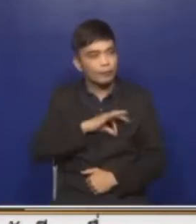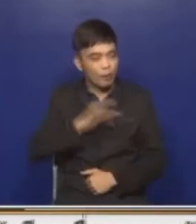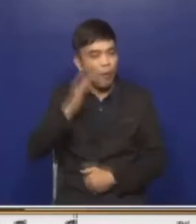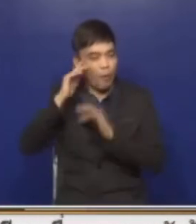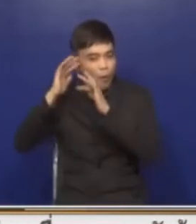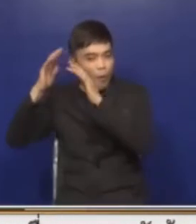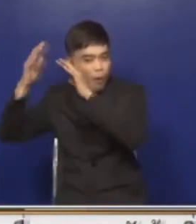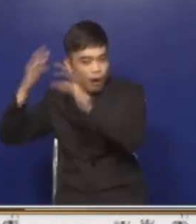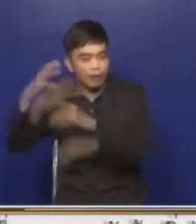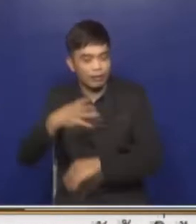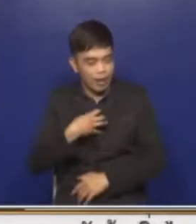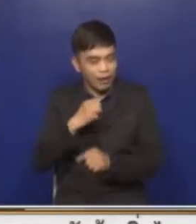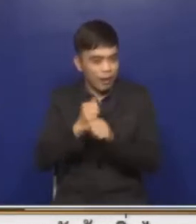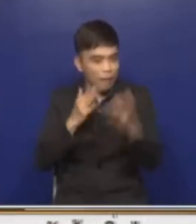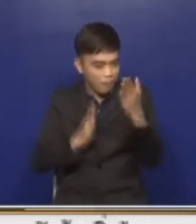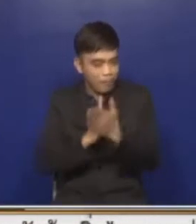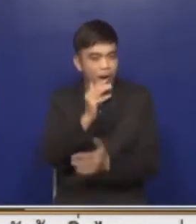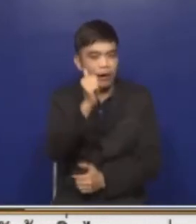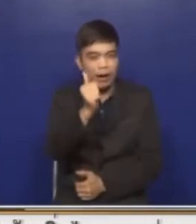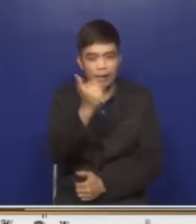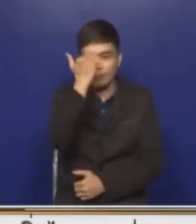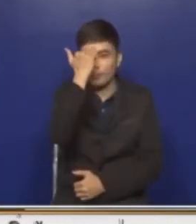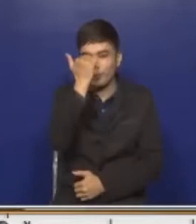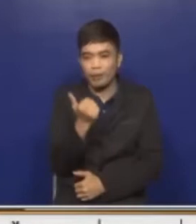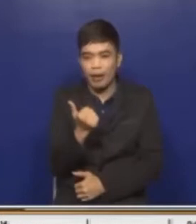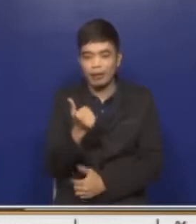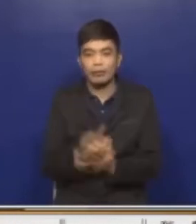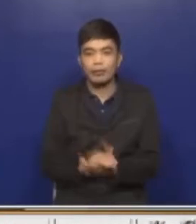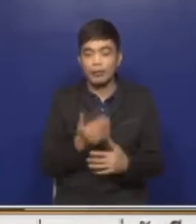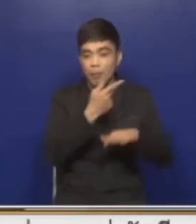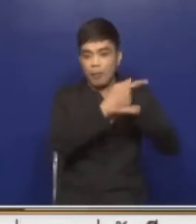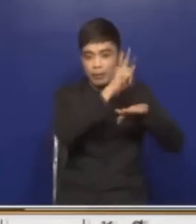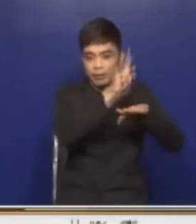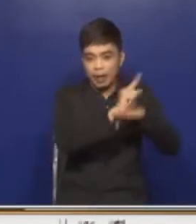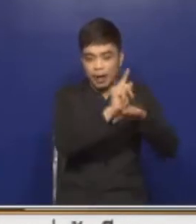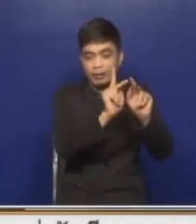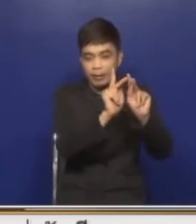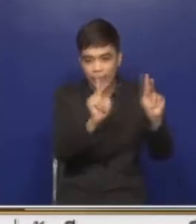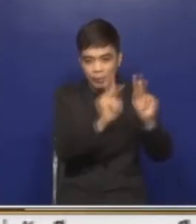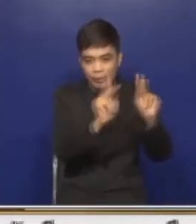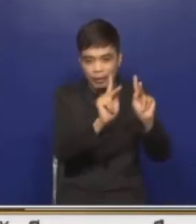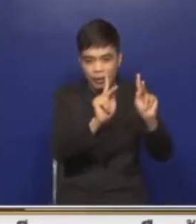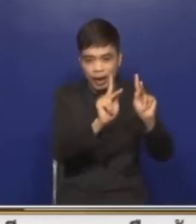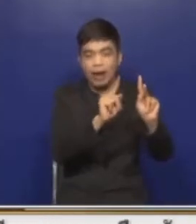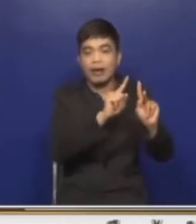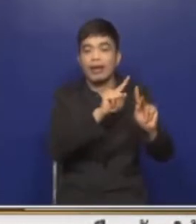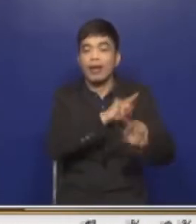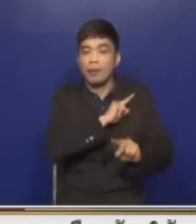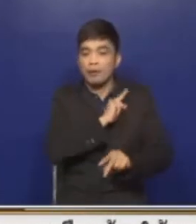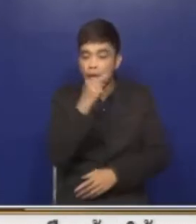เป็นความหวังเพราะคนมานั่งประธานกรรมาธิการเป็นรัฐมนตรี